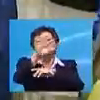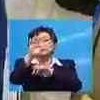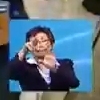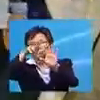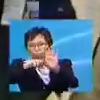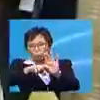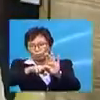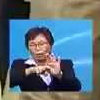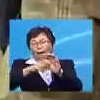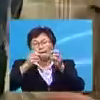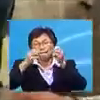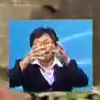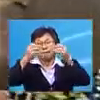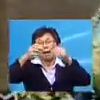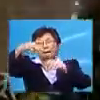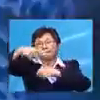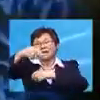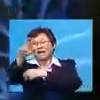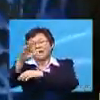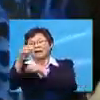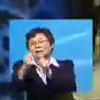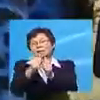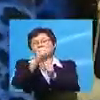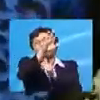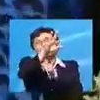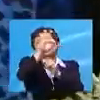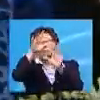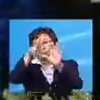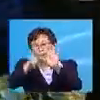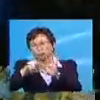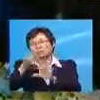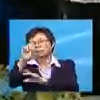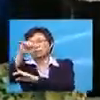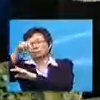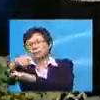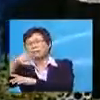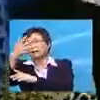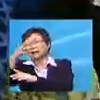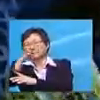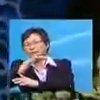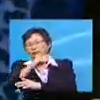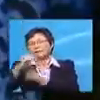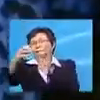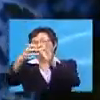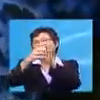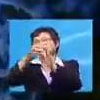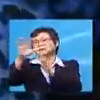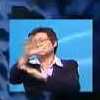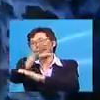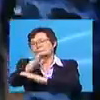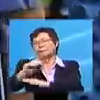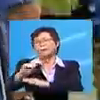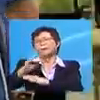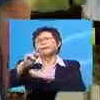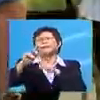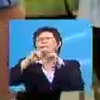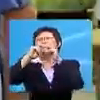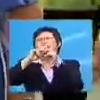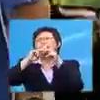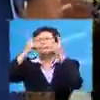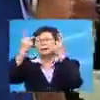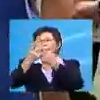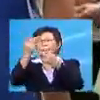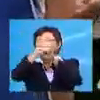kerusi paling banyak PKR dengan 49 kerusi dap 15 pas 5 Parti kebangsaan Sarawak